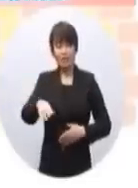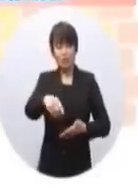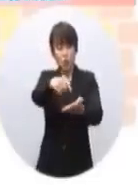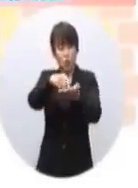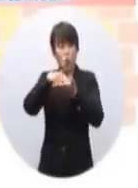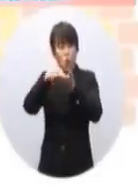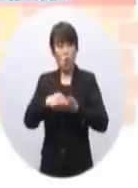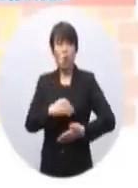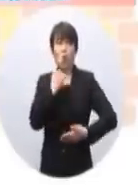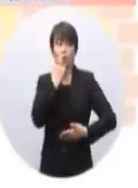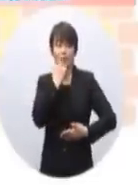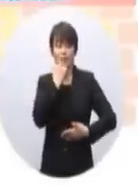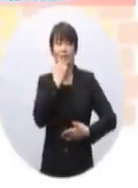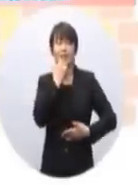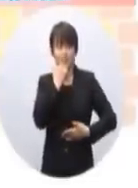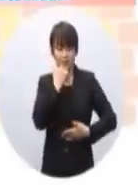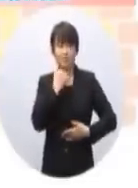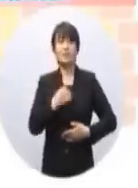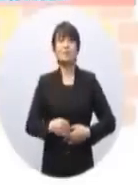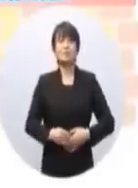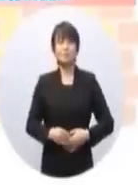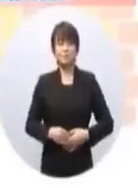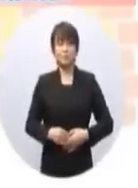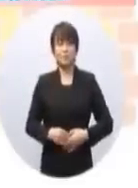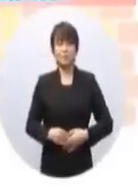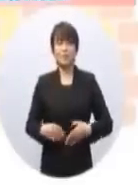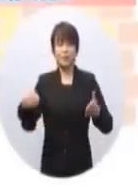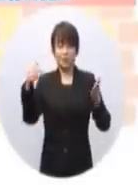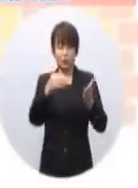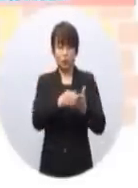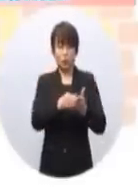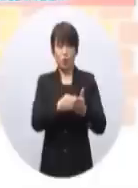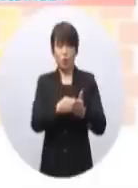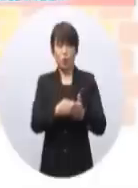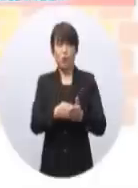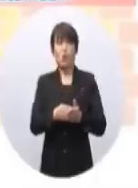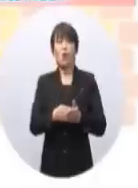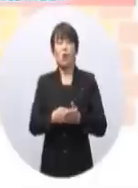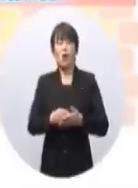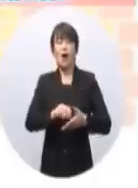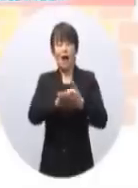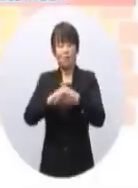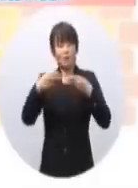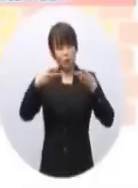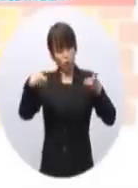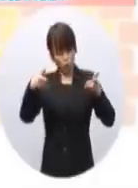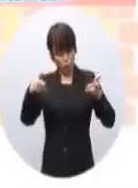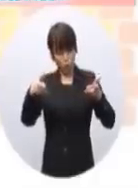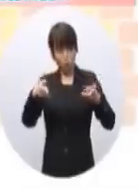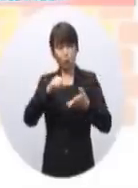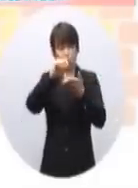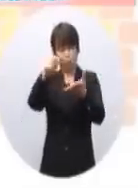募お待ちしています。 以上、 ハーモニアスニュースでした。